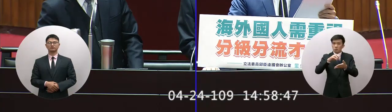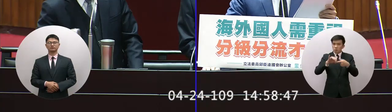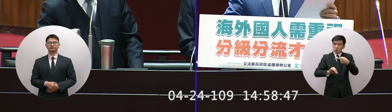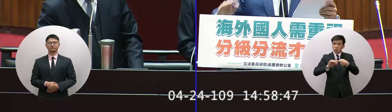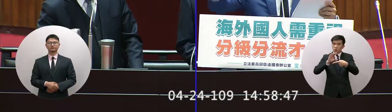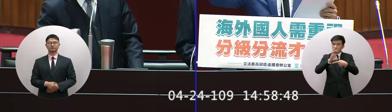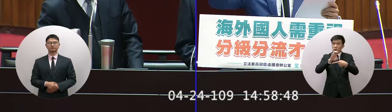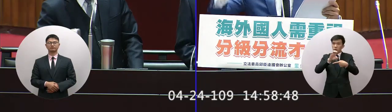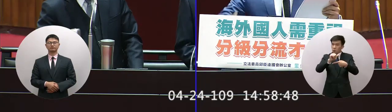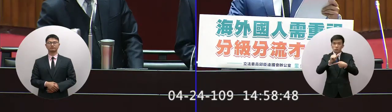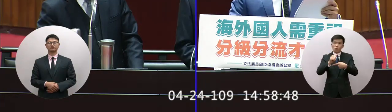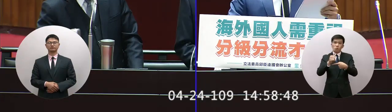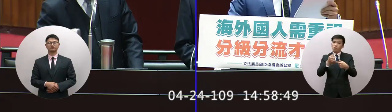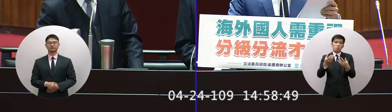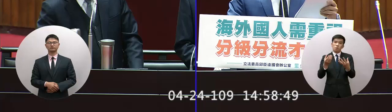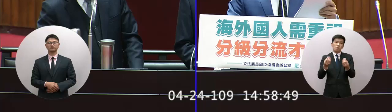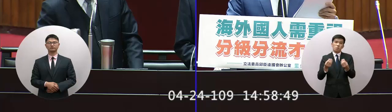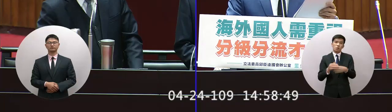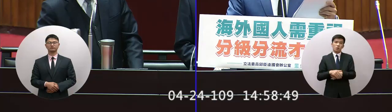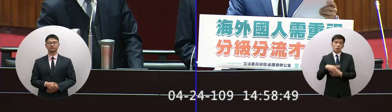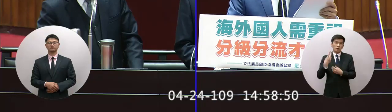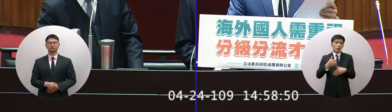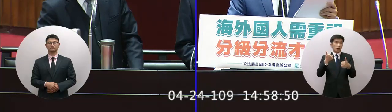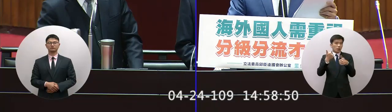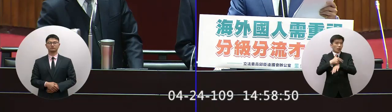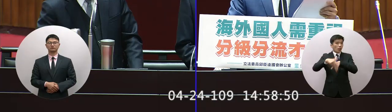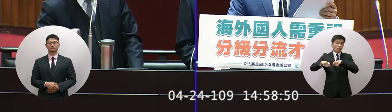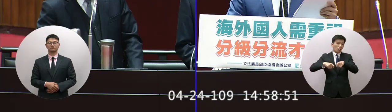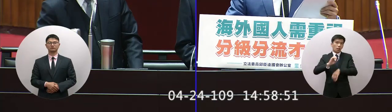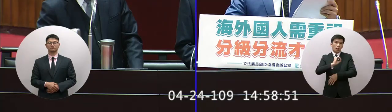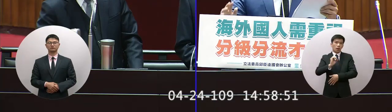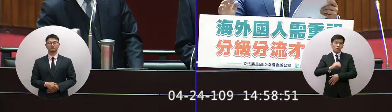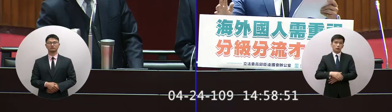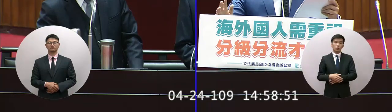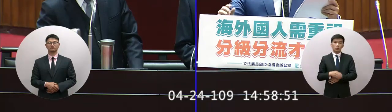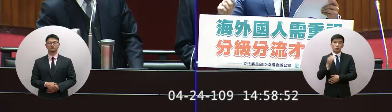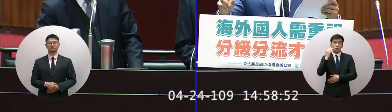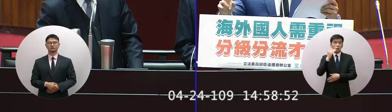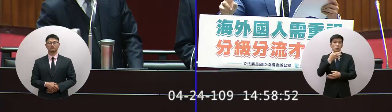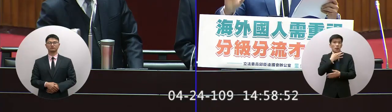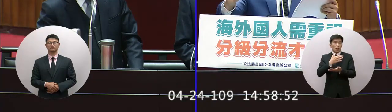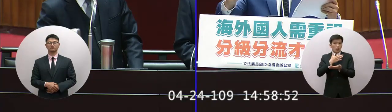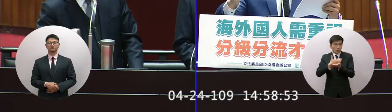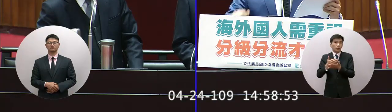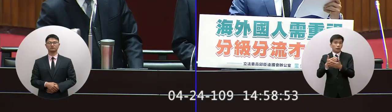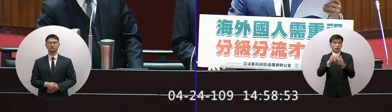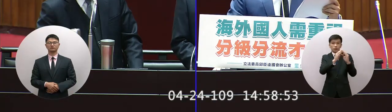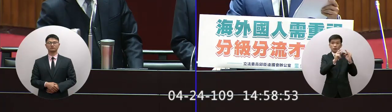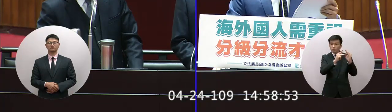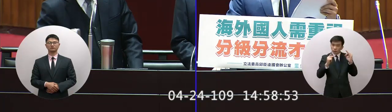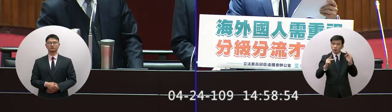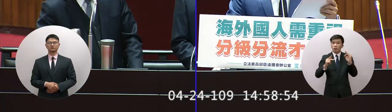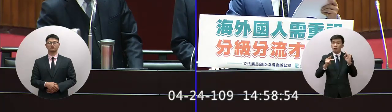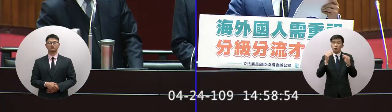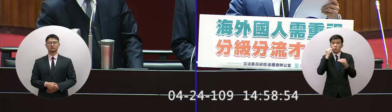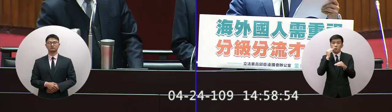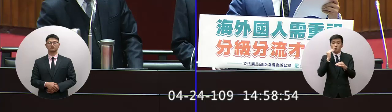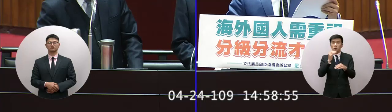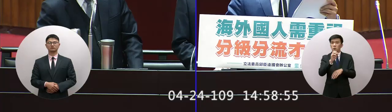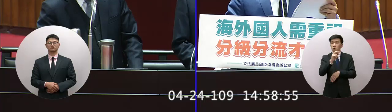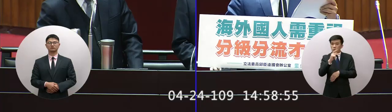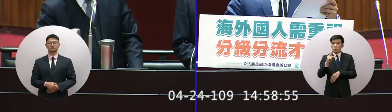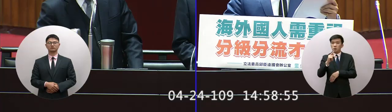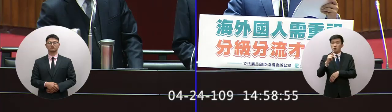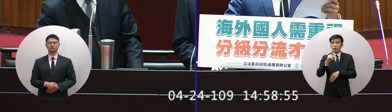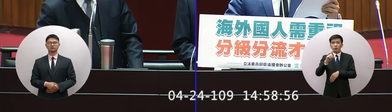贷款上更是都没有相关的配套。那振兴贷款更不用讲，10万美金，它有两种，一种是小额的10万美金，大